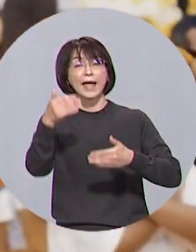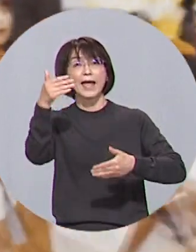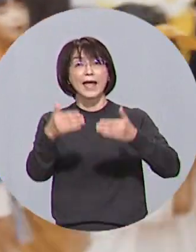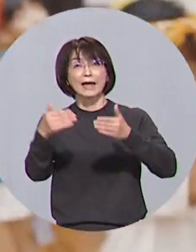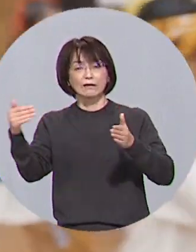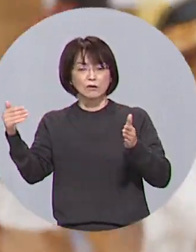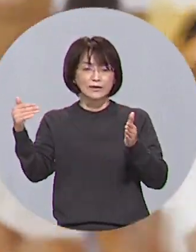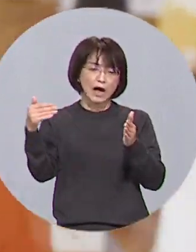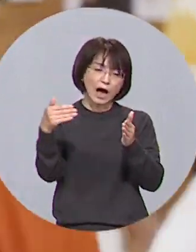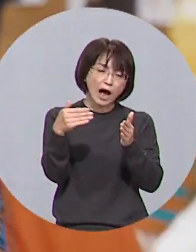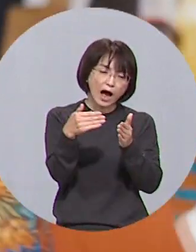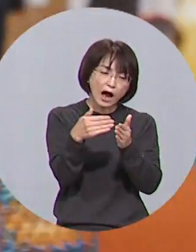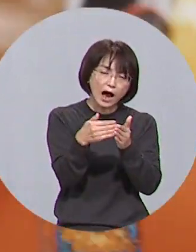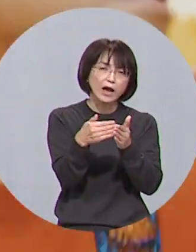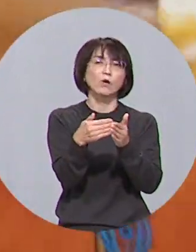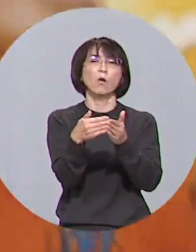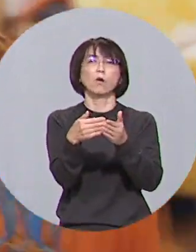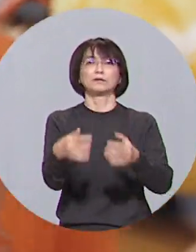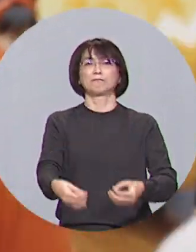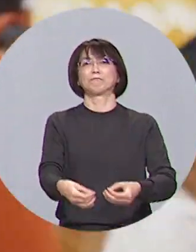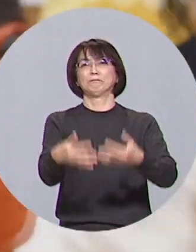ちょっといろいろちょっとグッとくると思います、